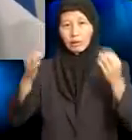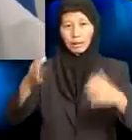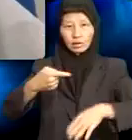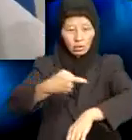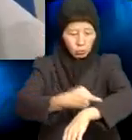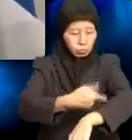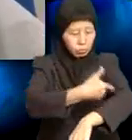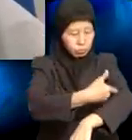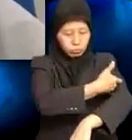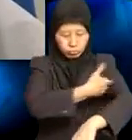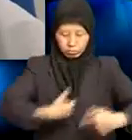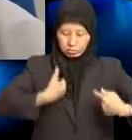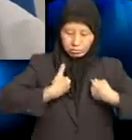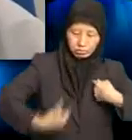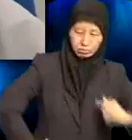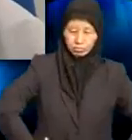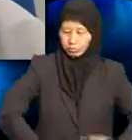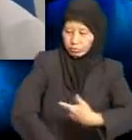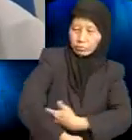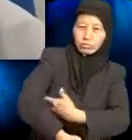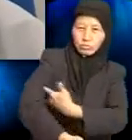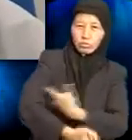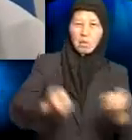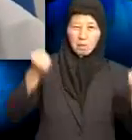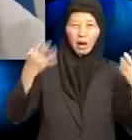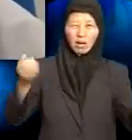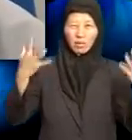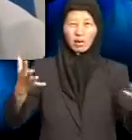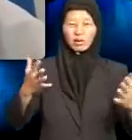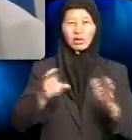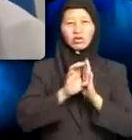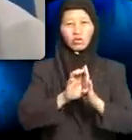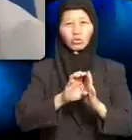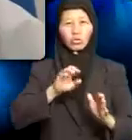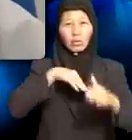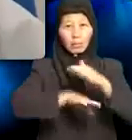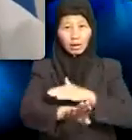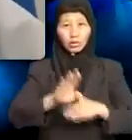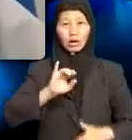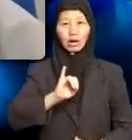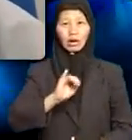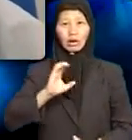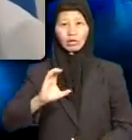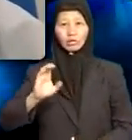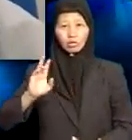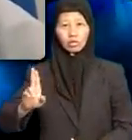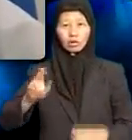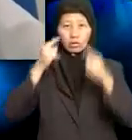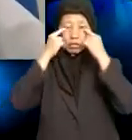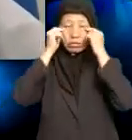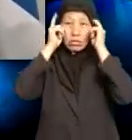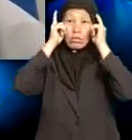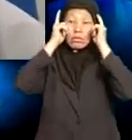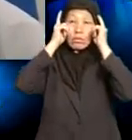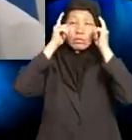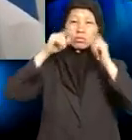perlu dimasukkan ke badan dia. Contohnya dalam keadaan-keadaan unit rawatan rapi, walaupun pesakit masih sedar dan boleh, sebenarnya